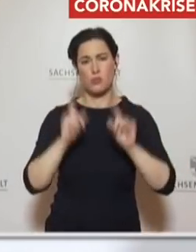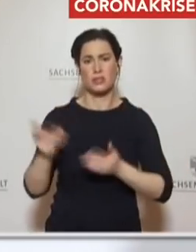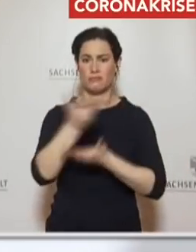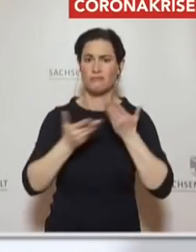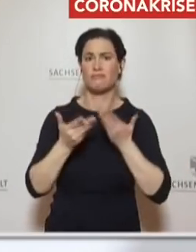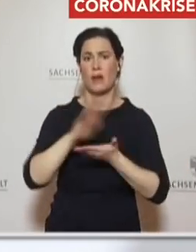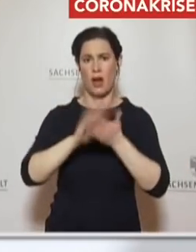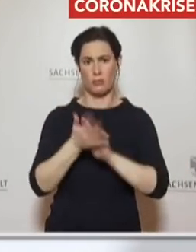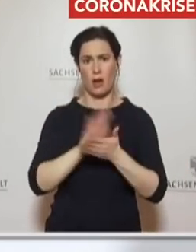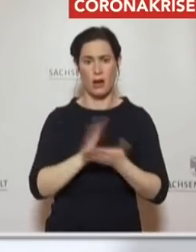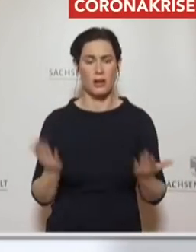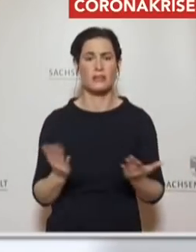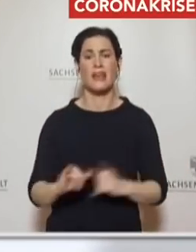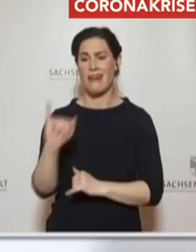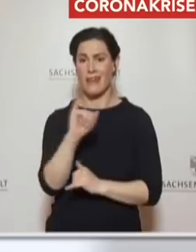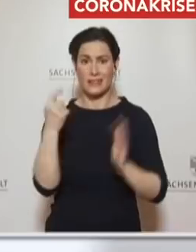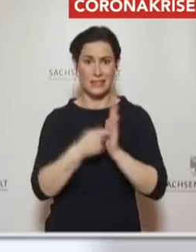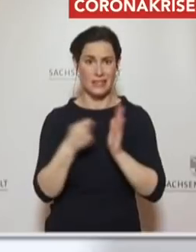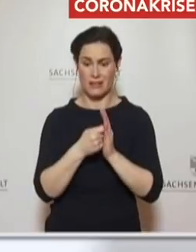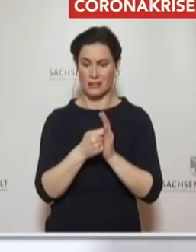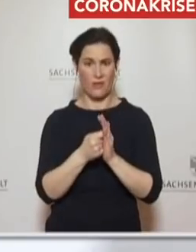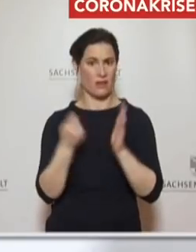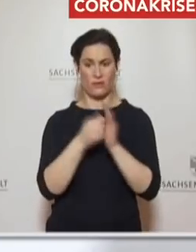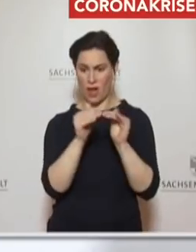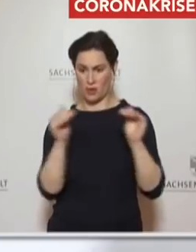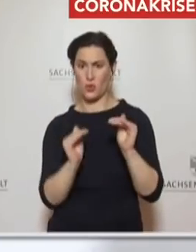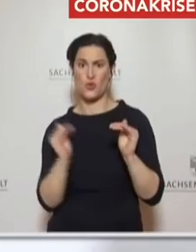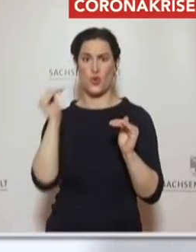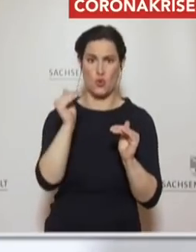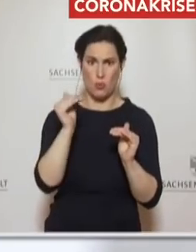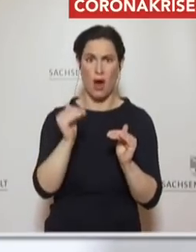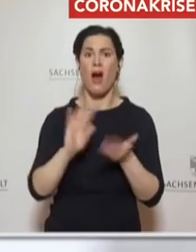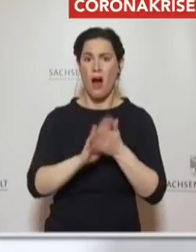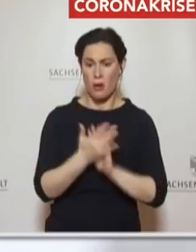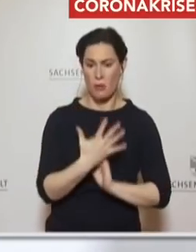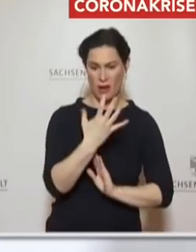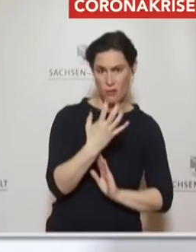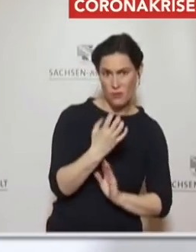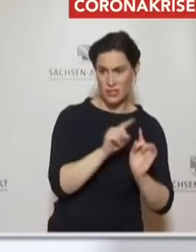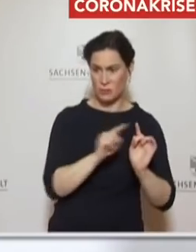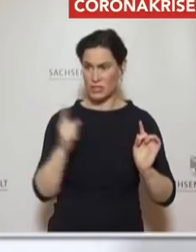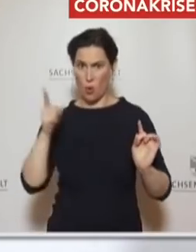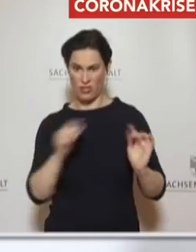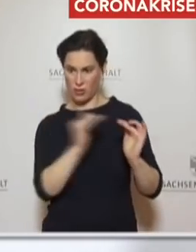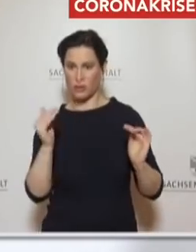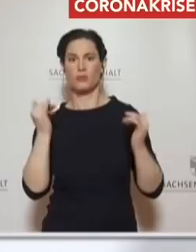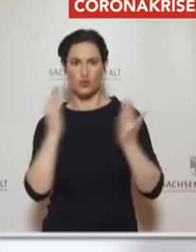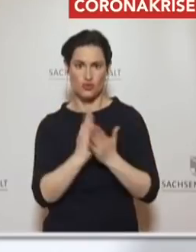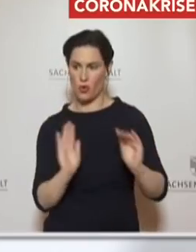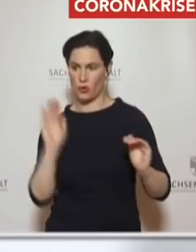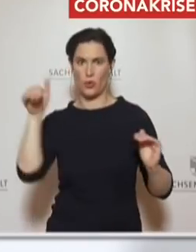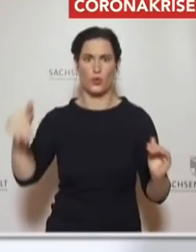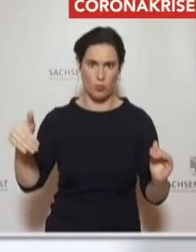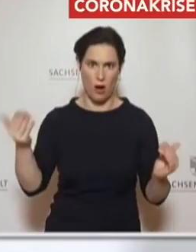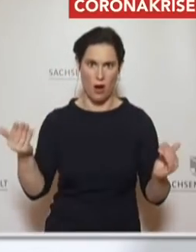diese Inzidenzen sind zu hoch und außerhalb des definierten Korridors von 50 bis 100 angekommen. Denn wir sind